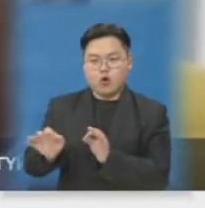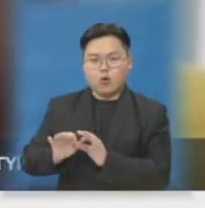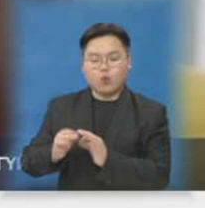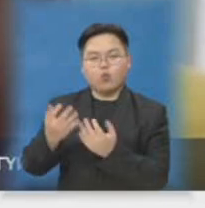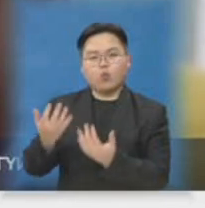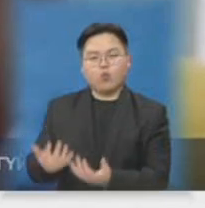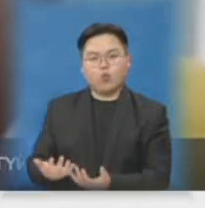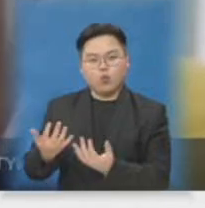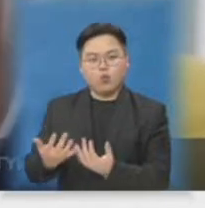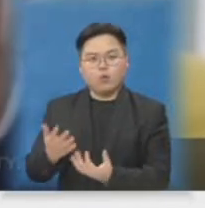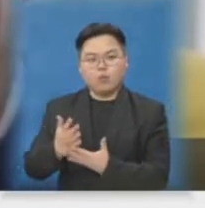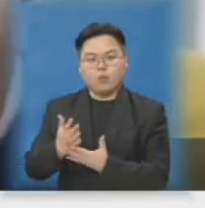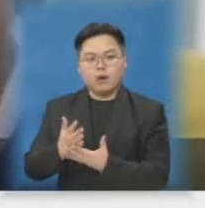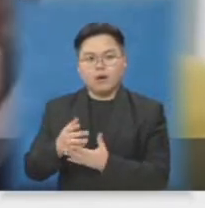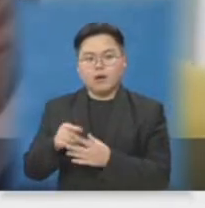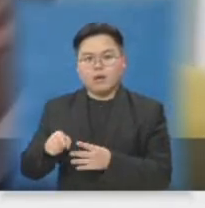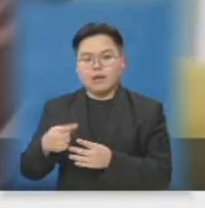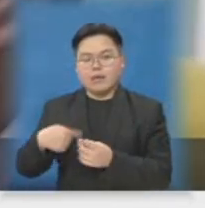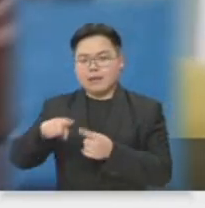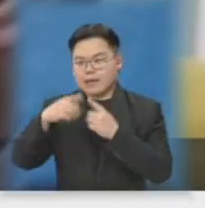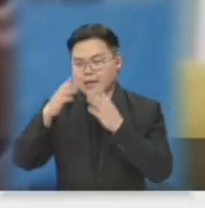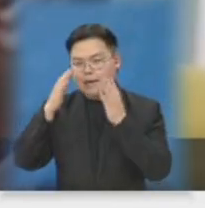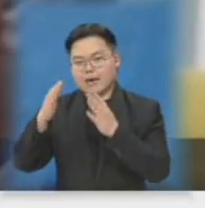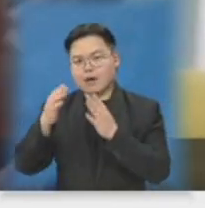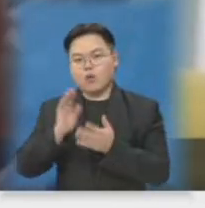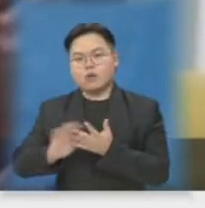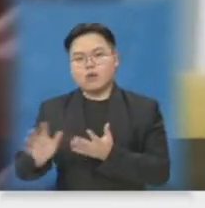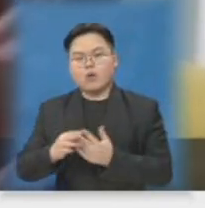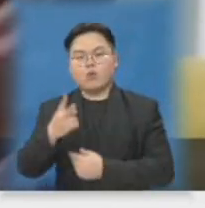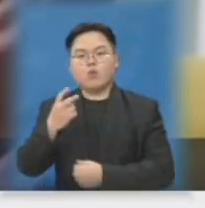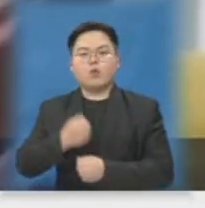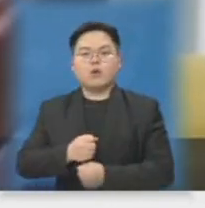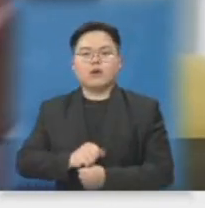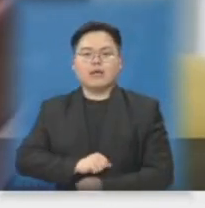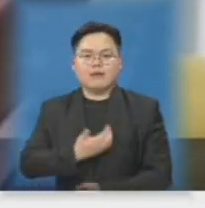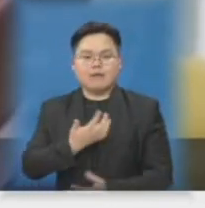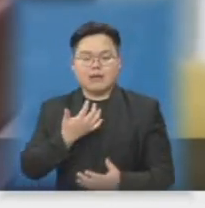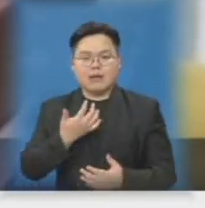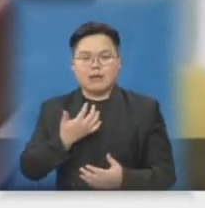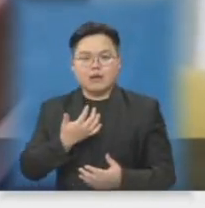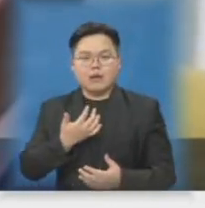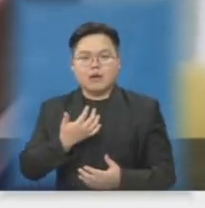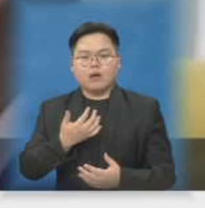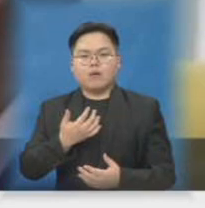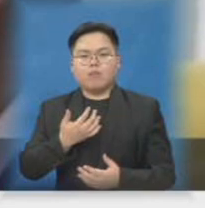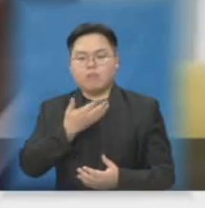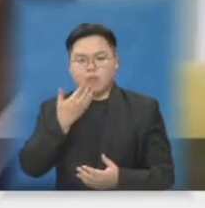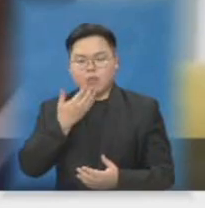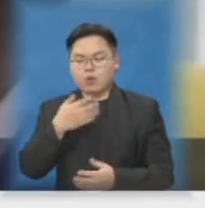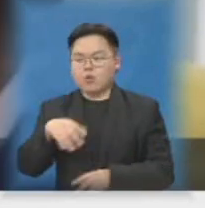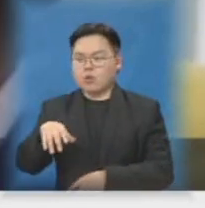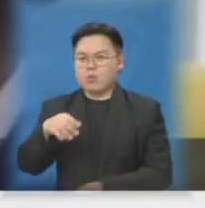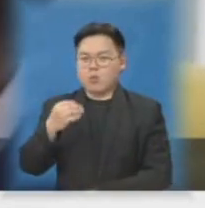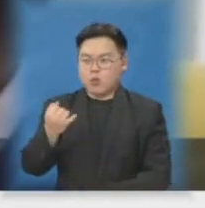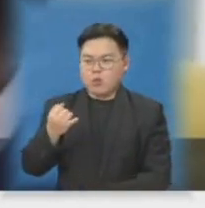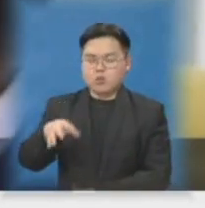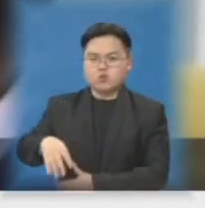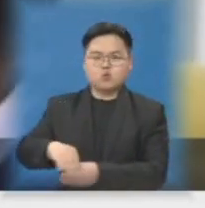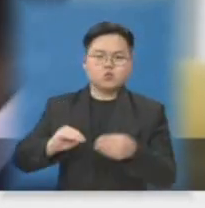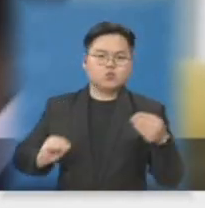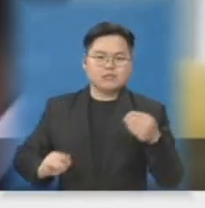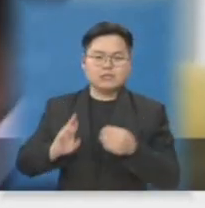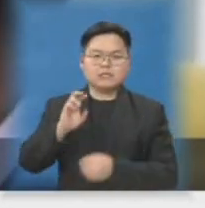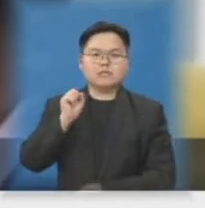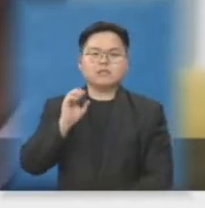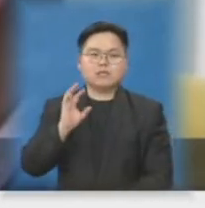байгаа юм байна. За энэ бүгдийг эргэж хараад энэ худалдаа авах ажиллагааг одоо яаж цоцолж өчнгүү болох вэ гэдэг асуудлыг хөүлэрхцсэн үед